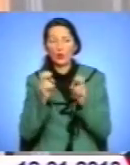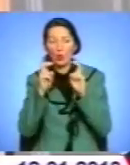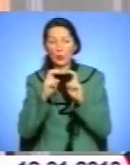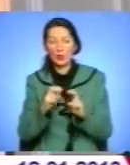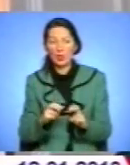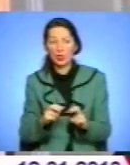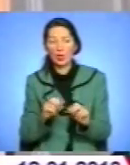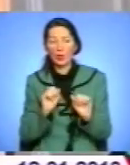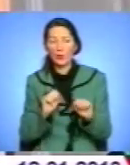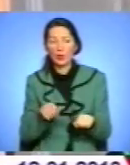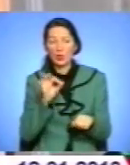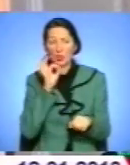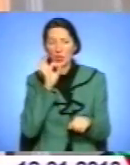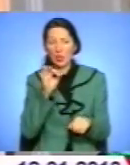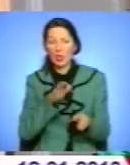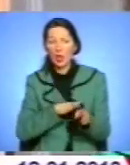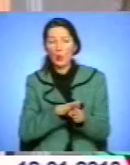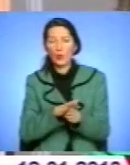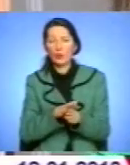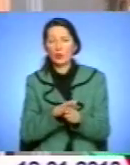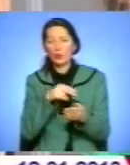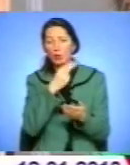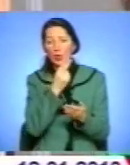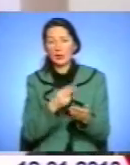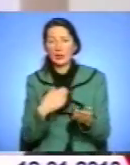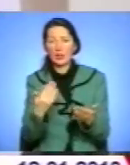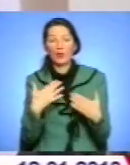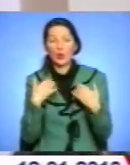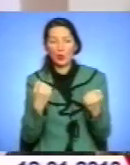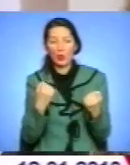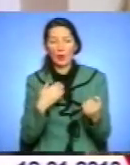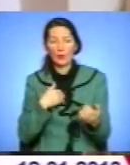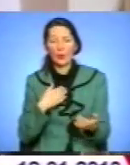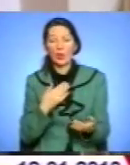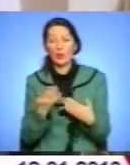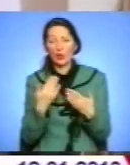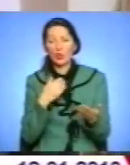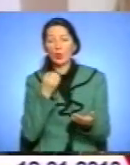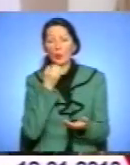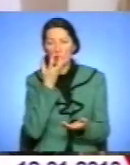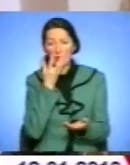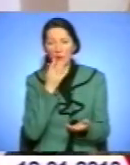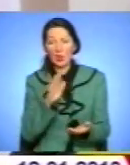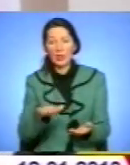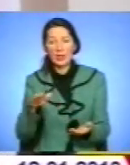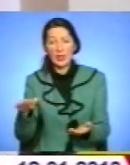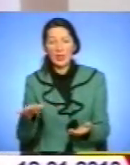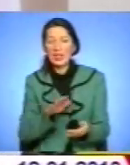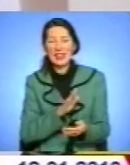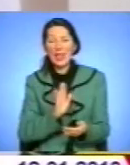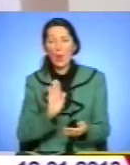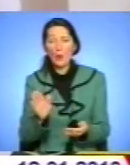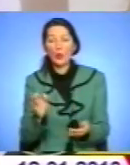тобі можна сказати повністю картину твого здоров'я. Моє ставлення позитивне, то що дитина не буде